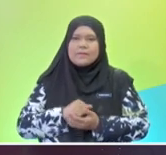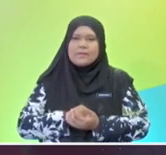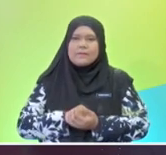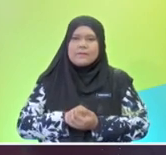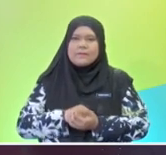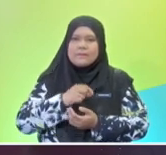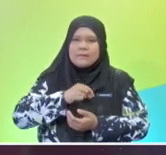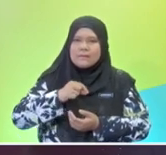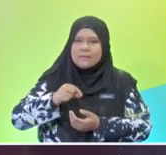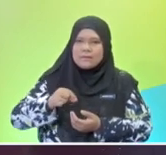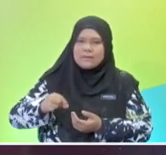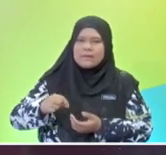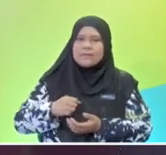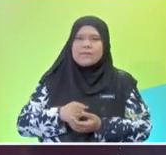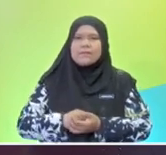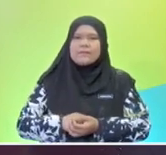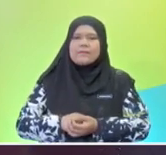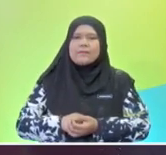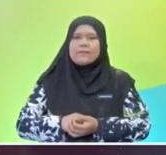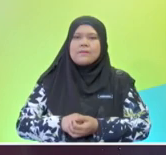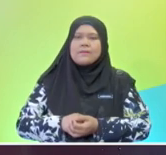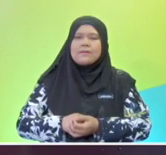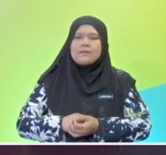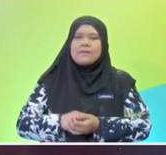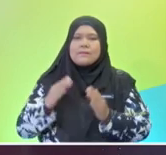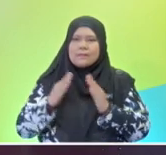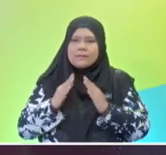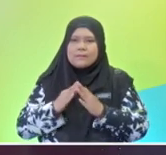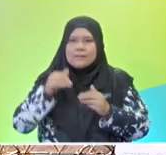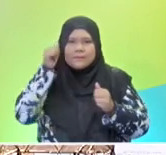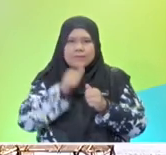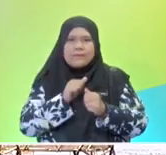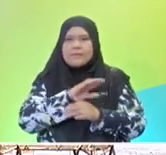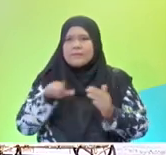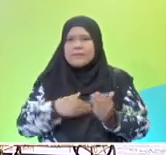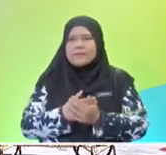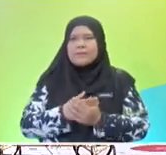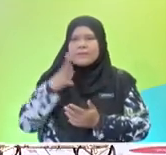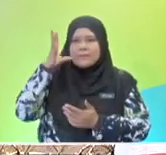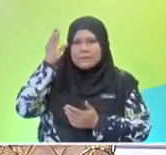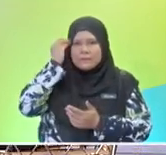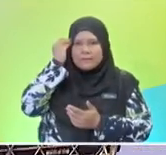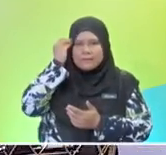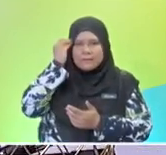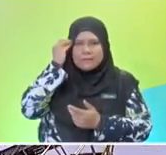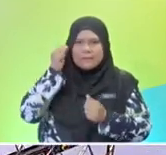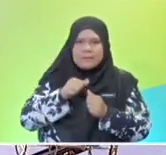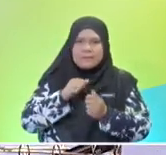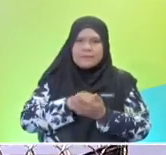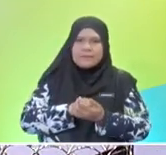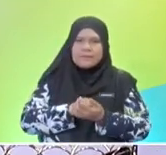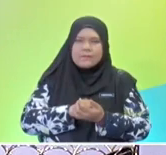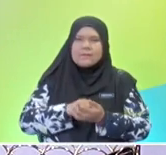mengharapkan balasan. Kawan-kawan saya di rumah kena ingat tau semua ni. Kena hafal. Bukan je ingat dah hafal cikgu. Kita